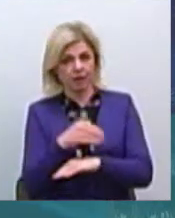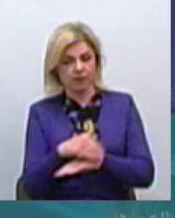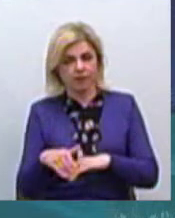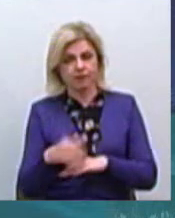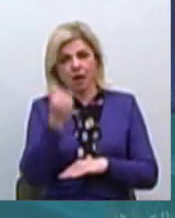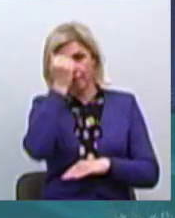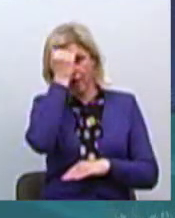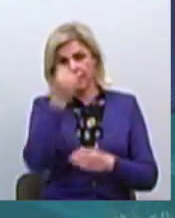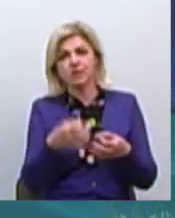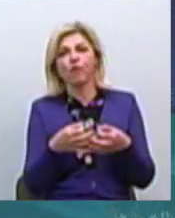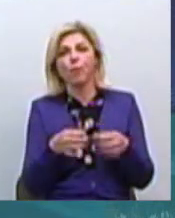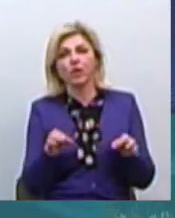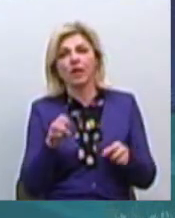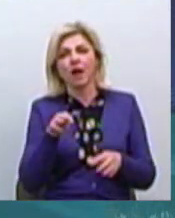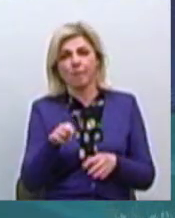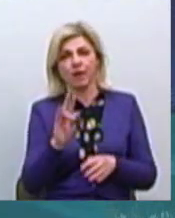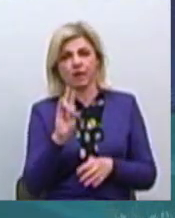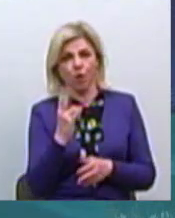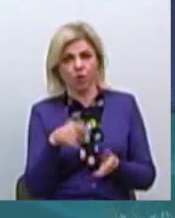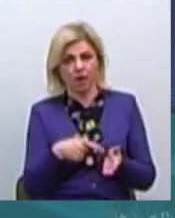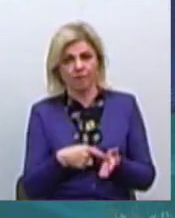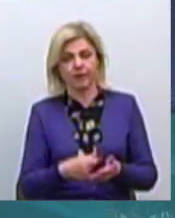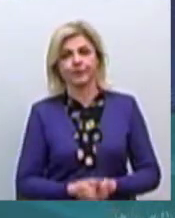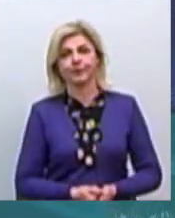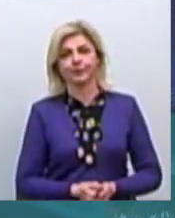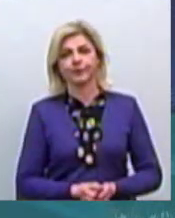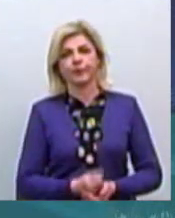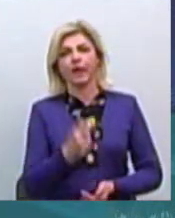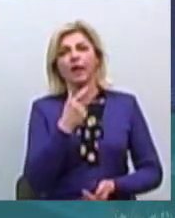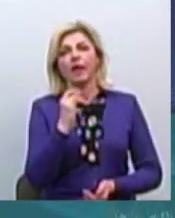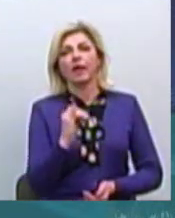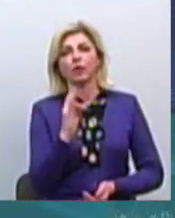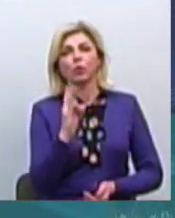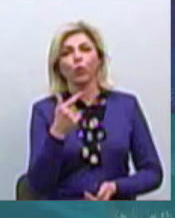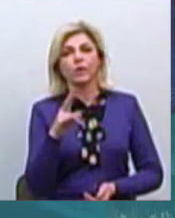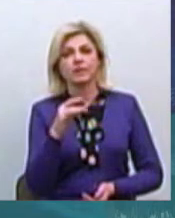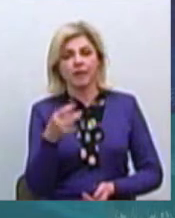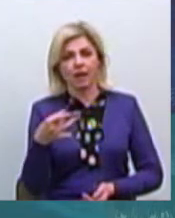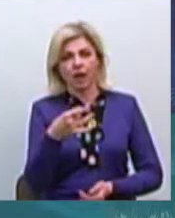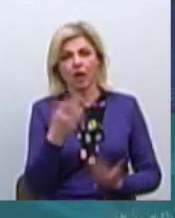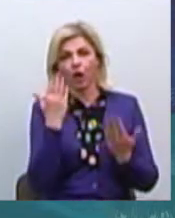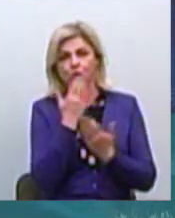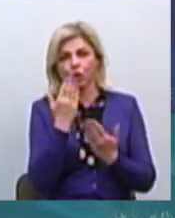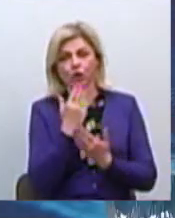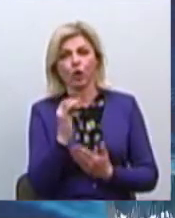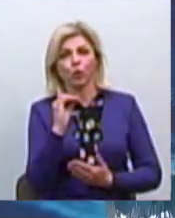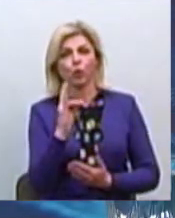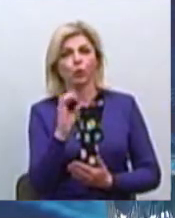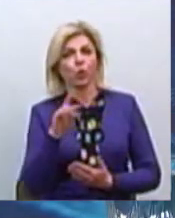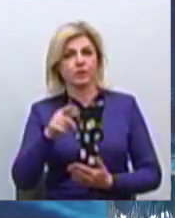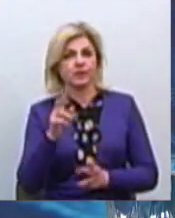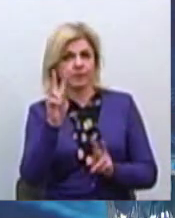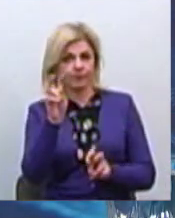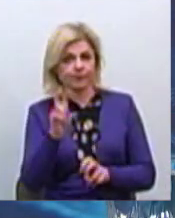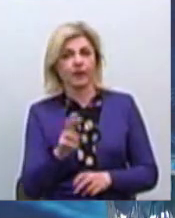66, пам'ятник визволителям Миколаєва. В Інгульському районі кінотеатр «Юність» буде